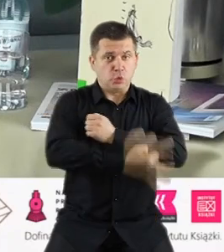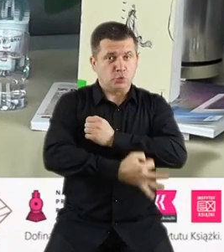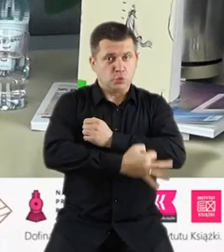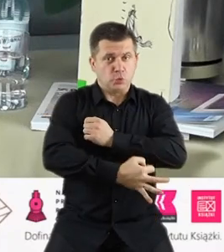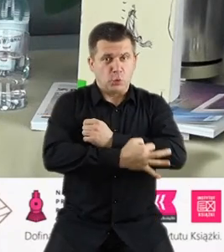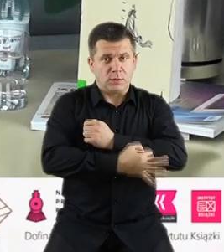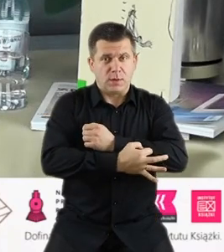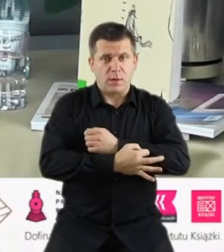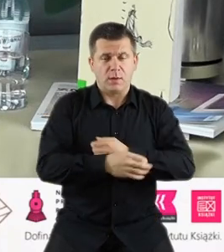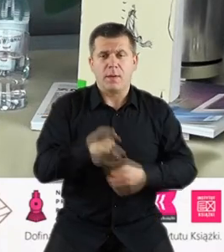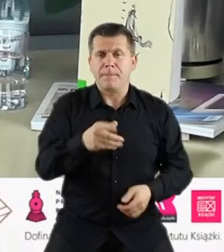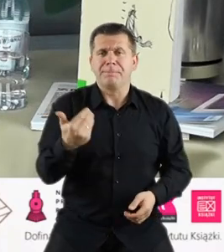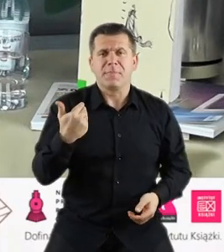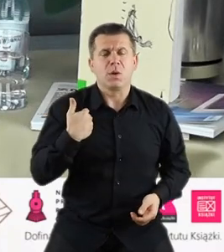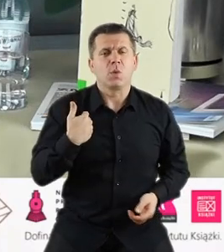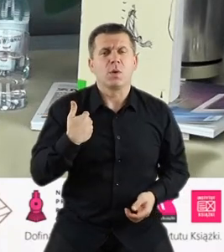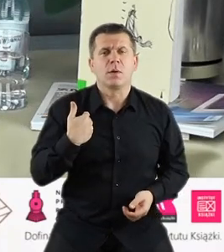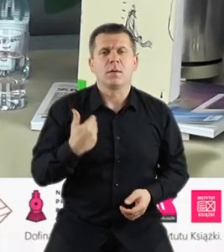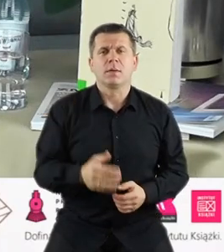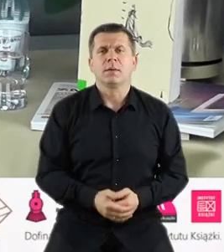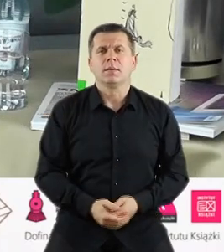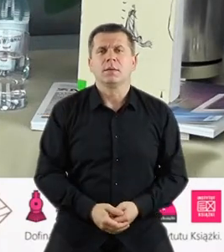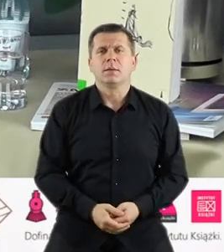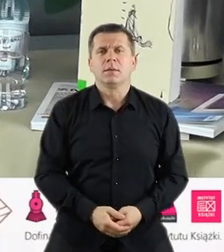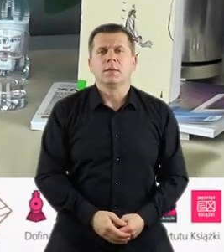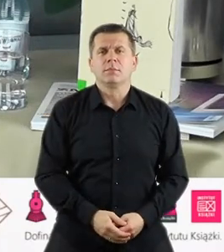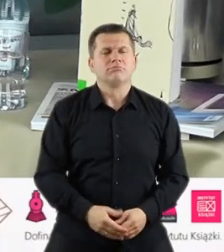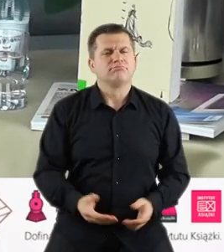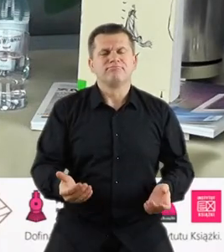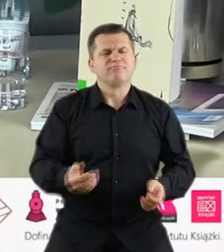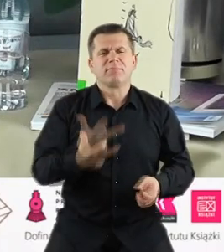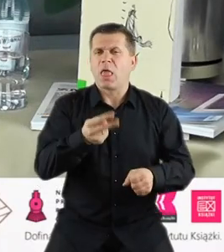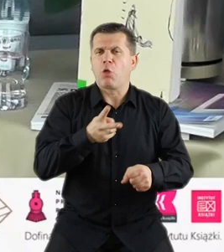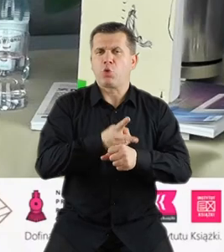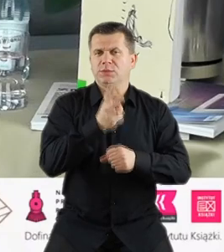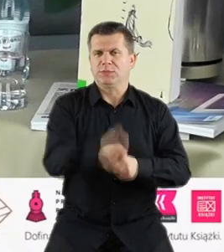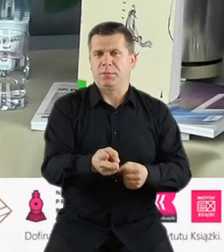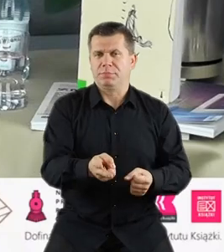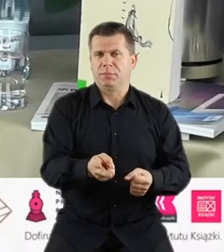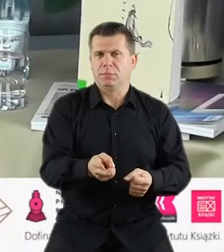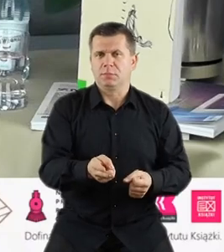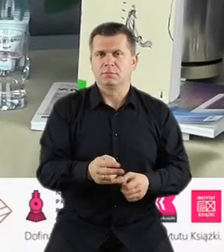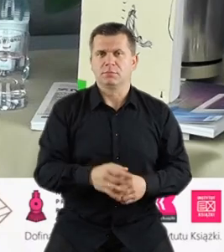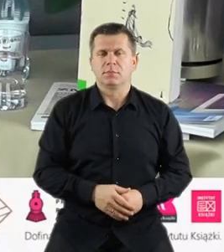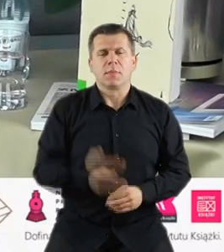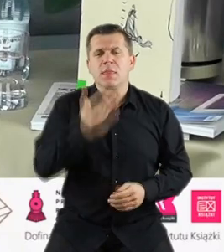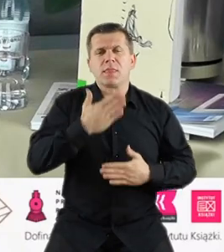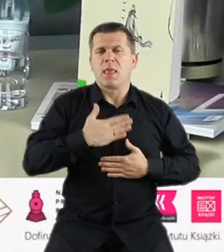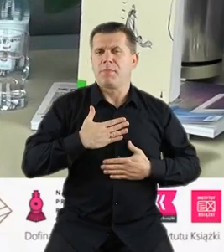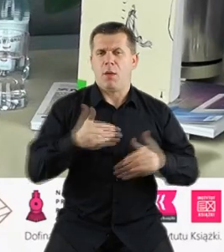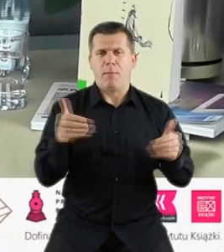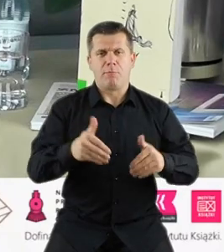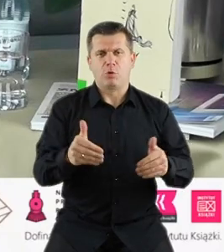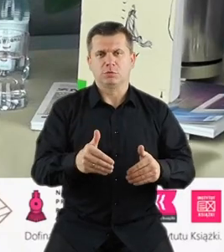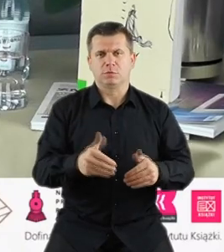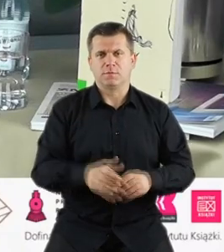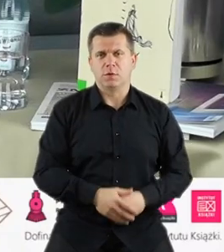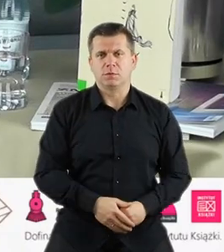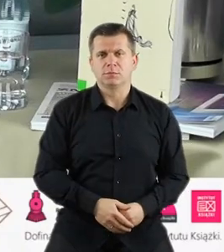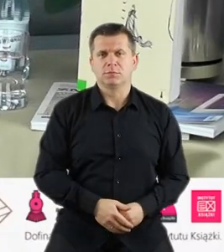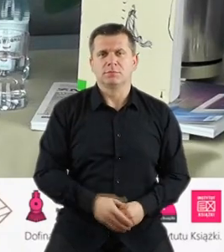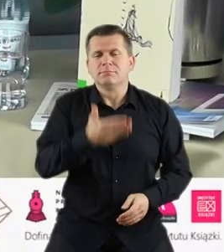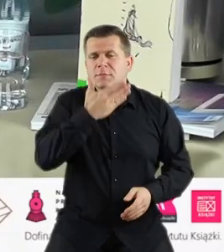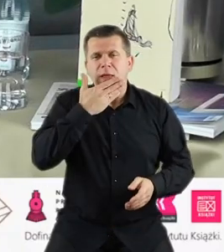studia, były no, w gruncie rzeczy niedostępne. Tak? Nie miałam na to możliwości, bo już nie mogłam liczyć